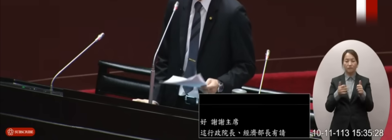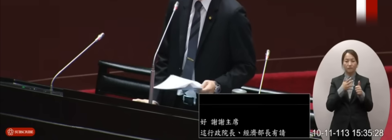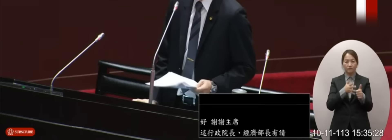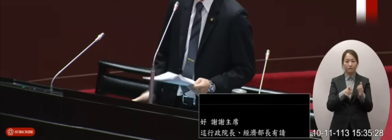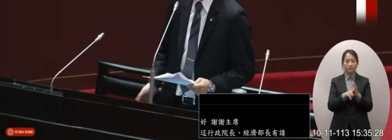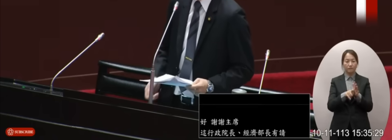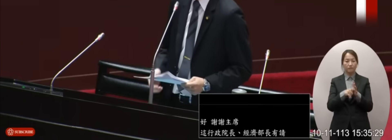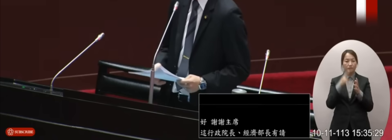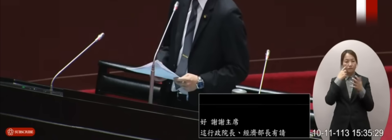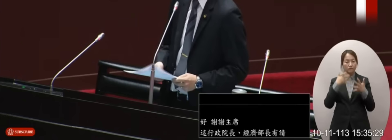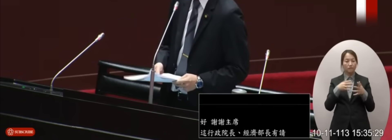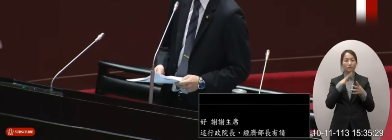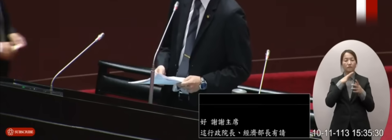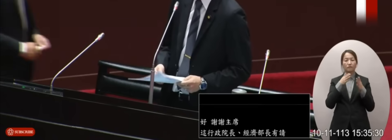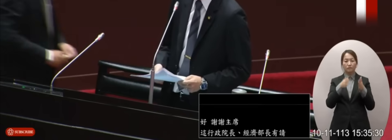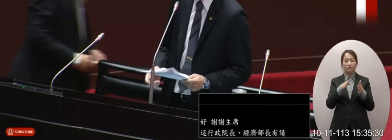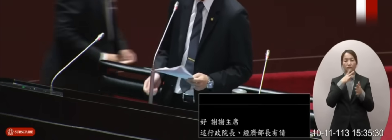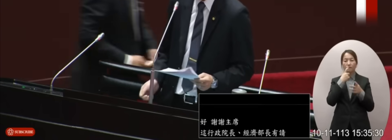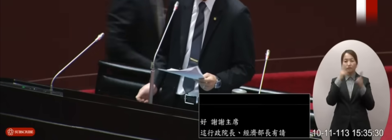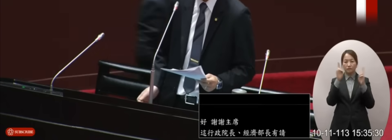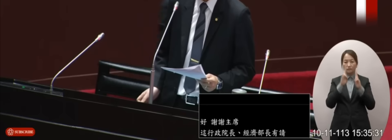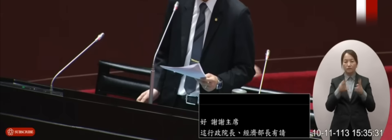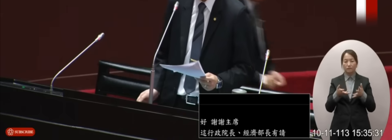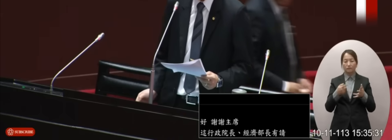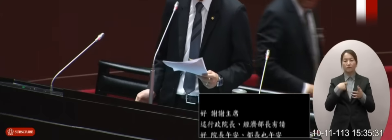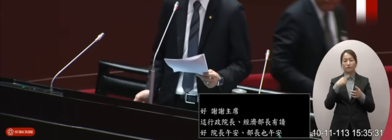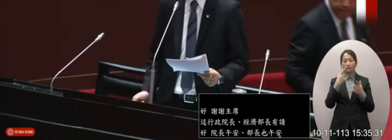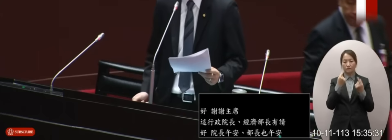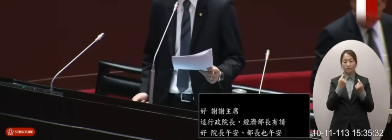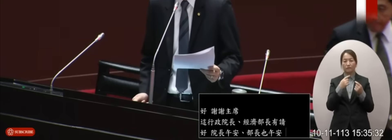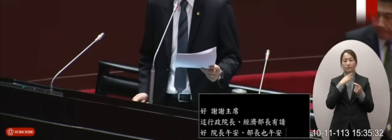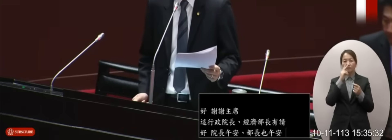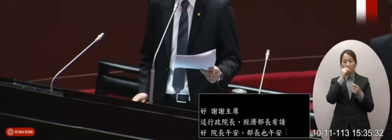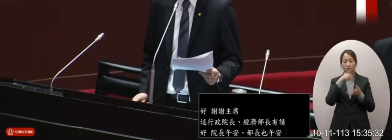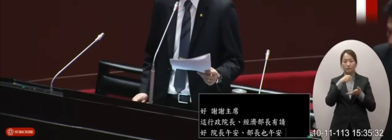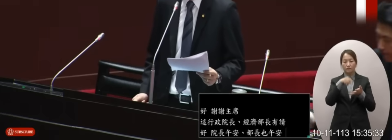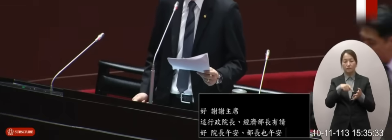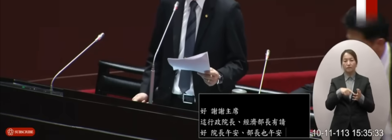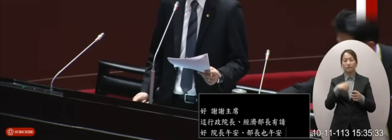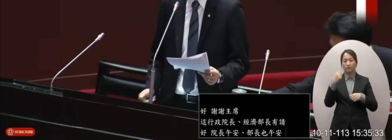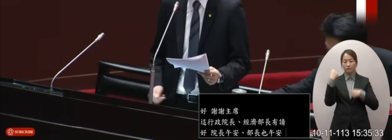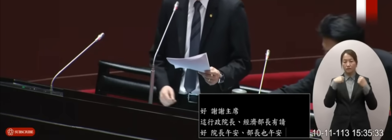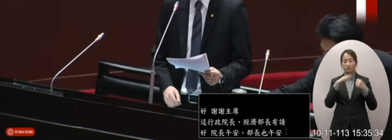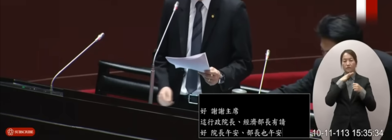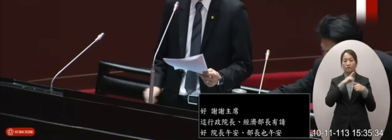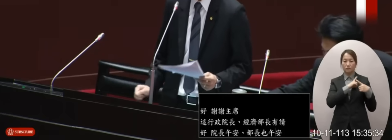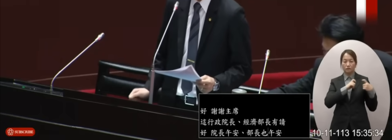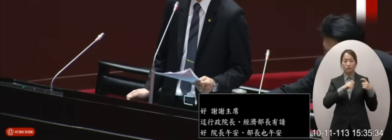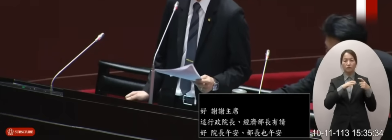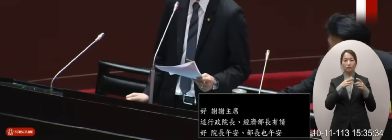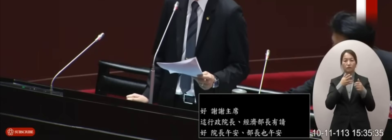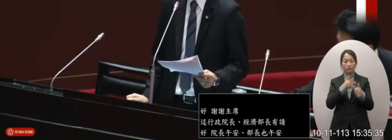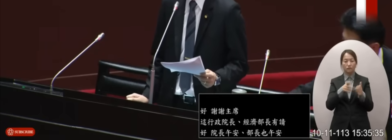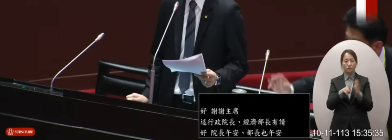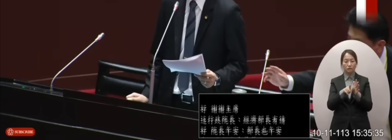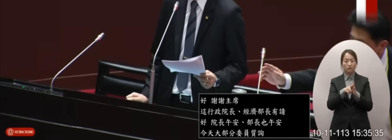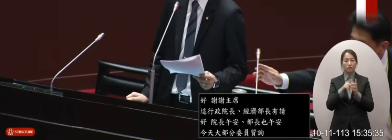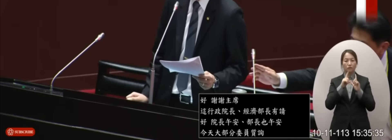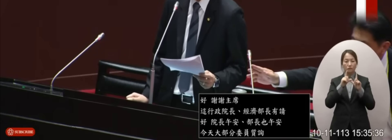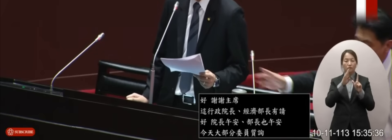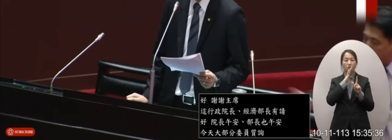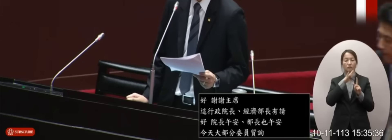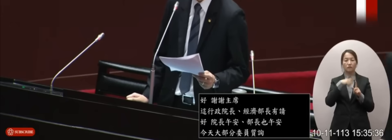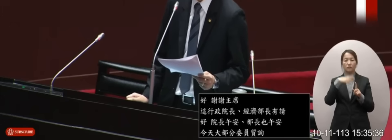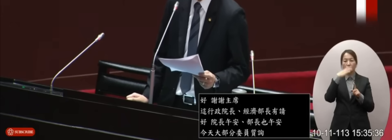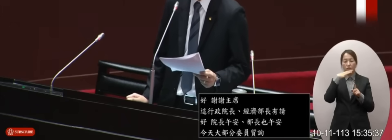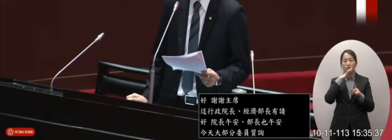询的时候都非常关心能源的议题啊，这本席也不例外啊。特别点一下。这个稍早郭国文委员在质询的时候讲说，这台南